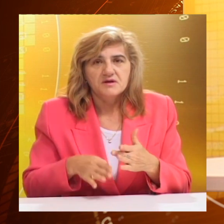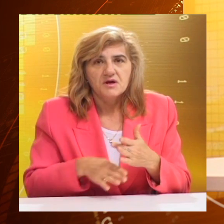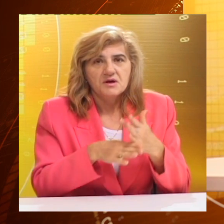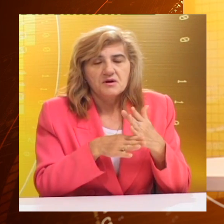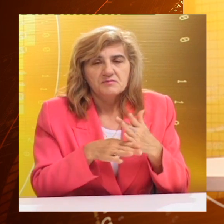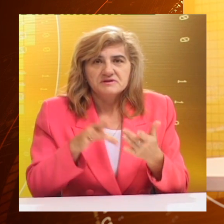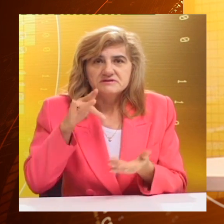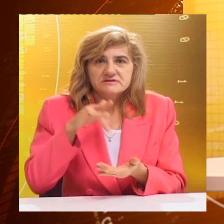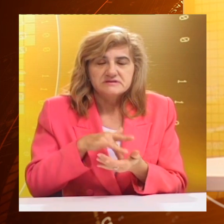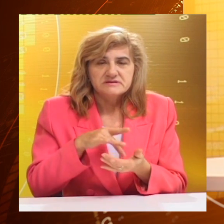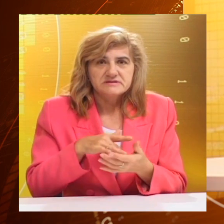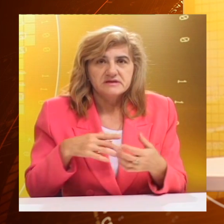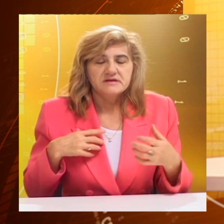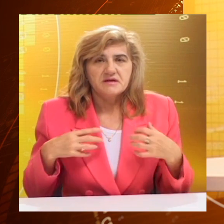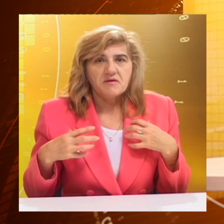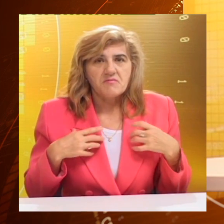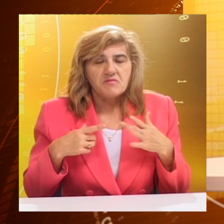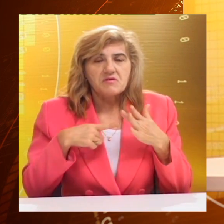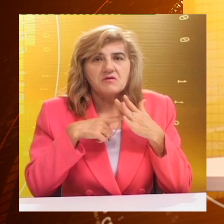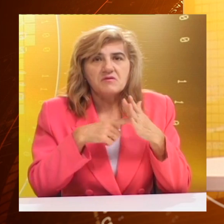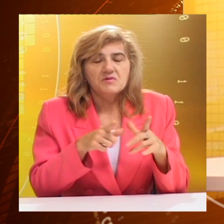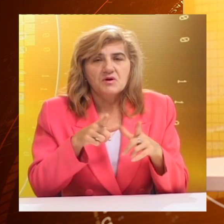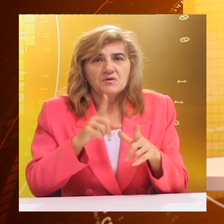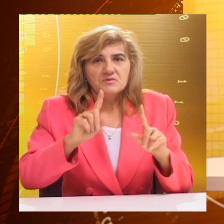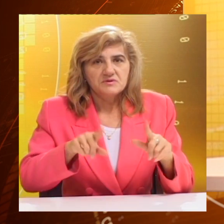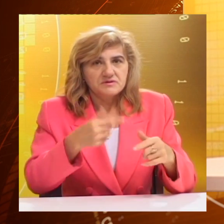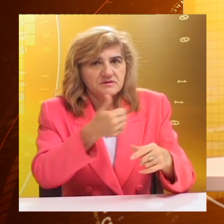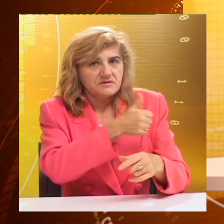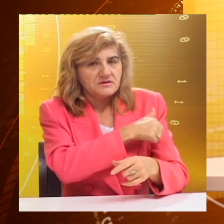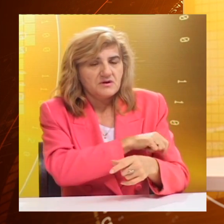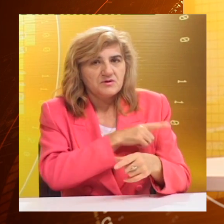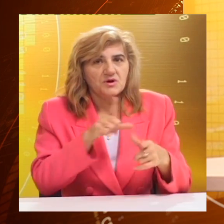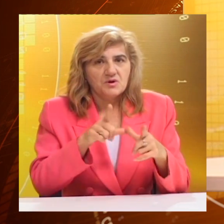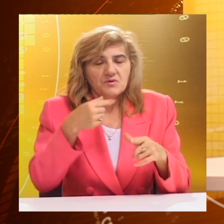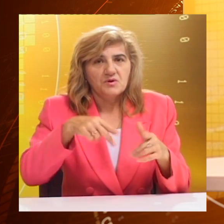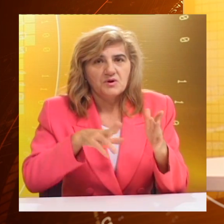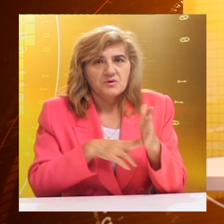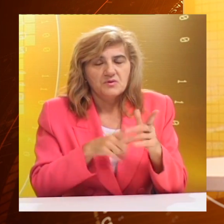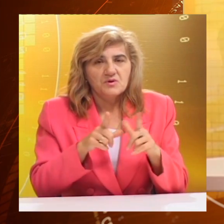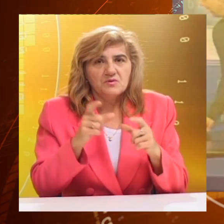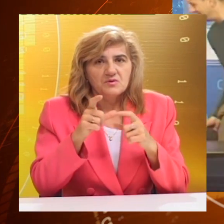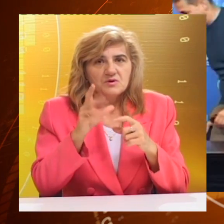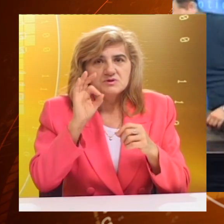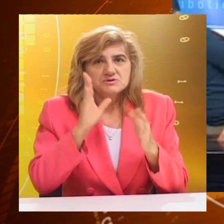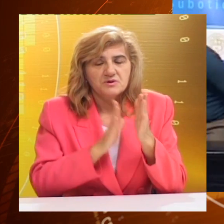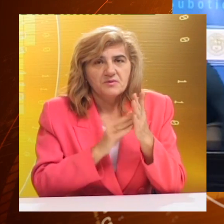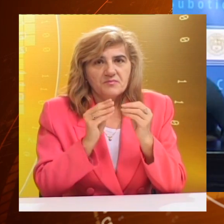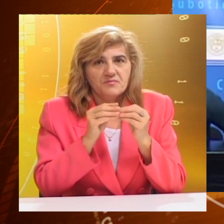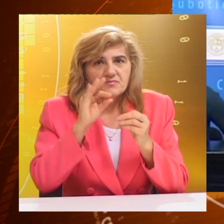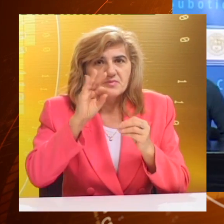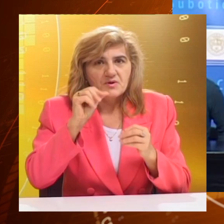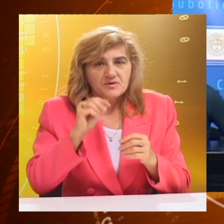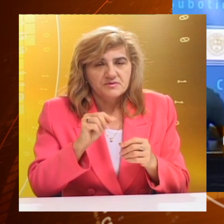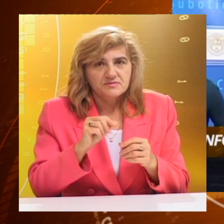grada u ovom projektu, čija je centralna manifestacija će biti održana u junu sljedeće godine u Somboru.